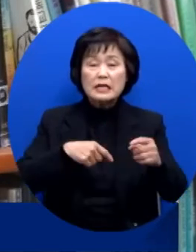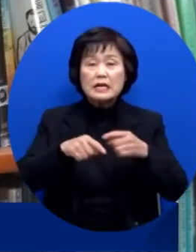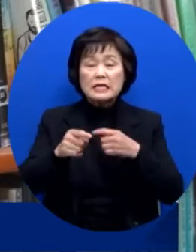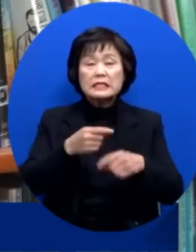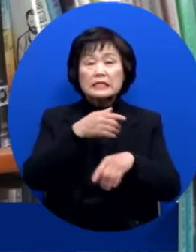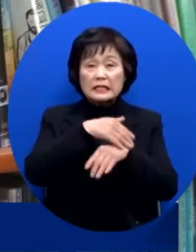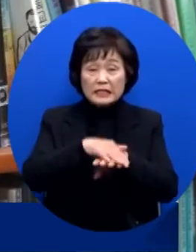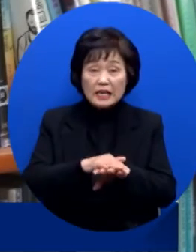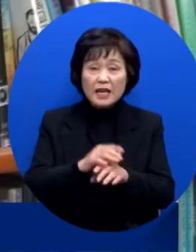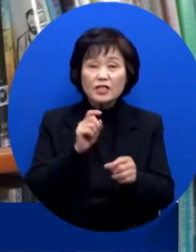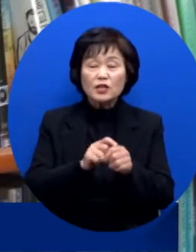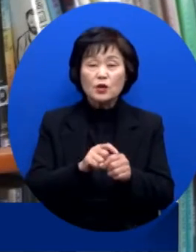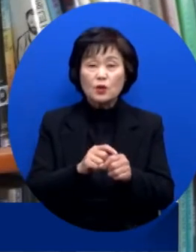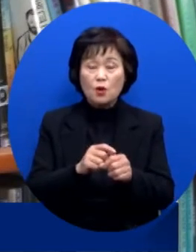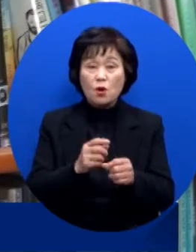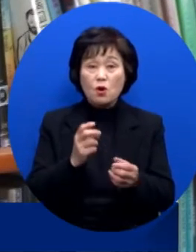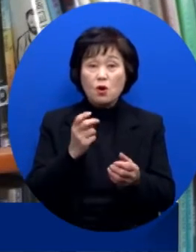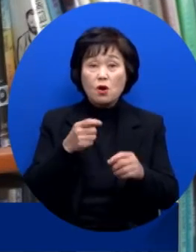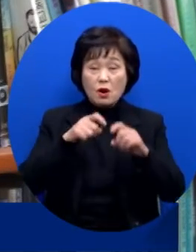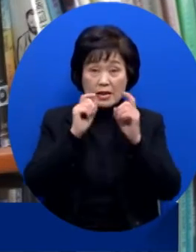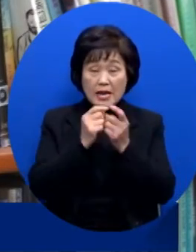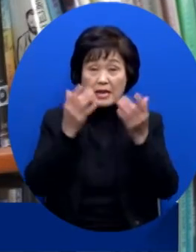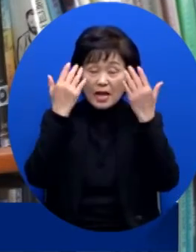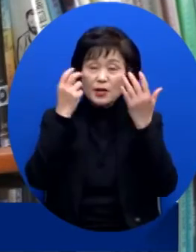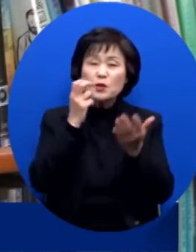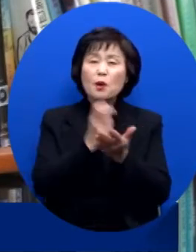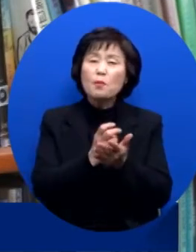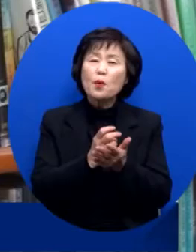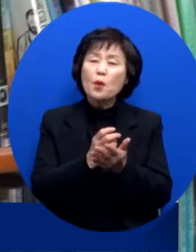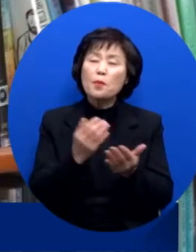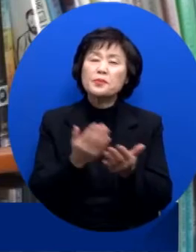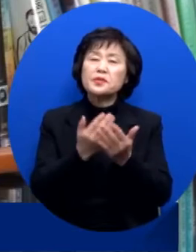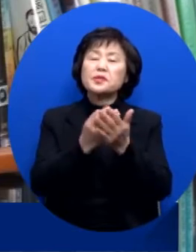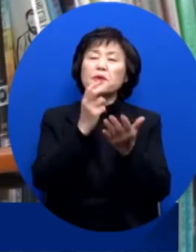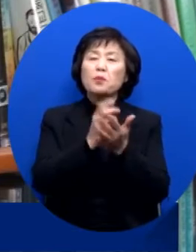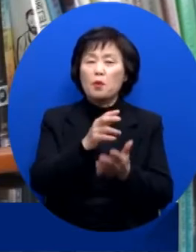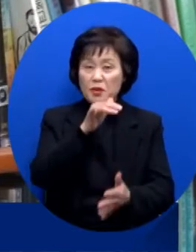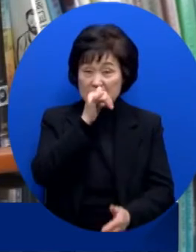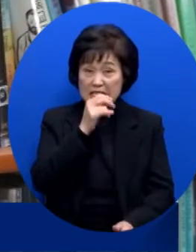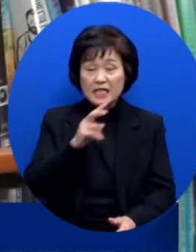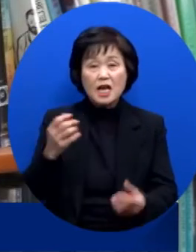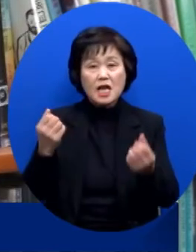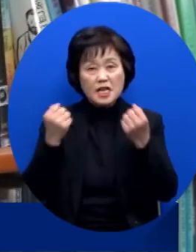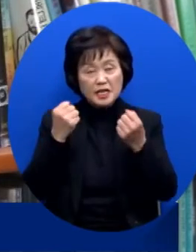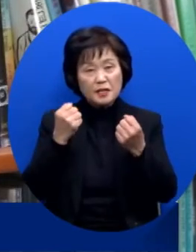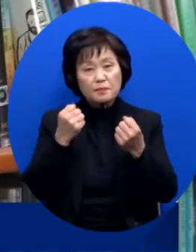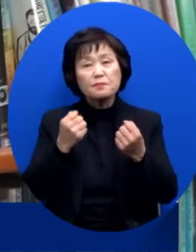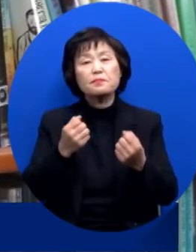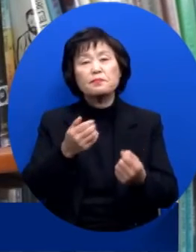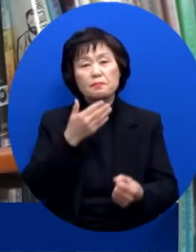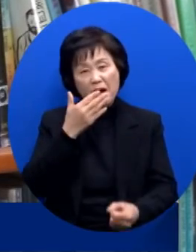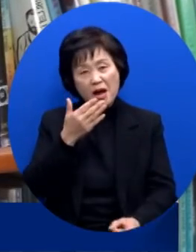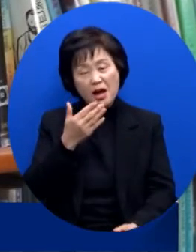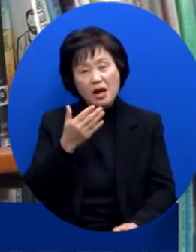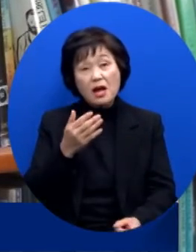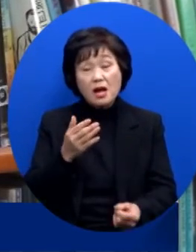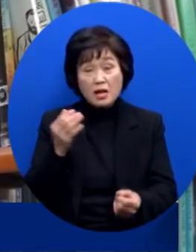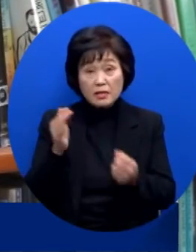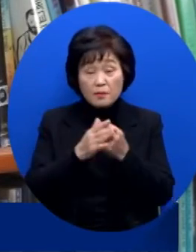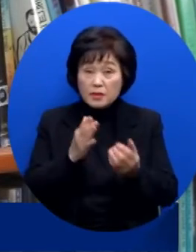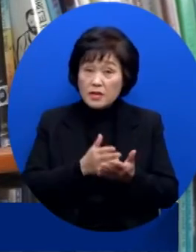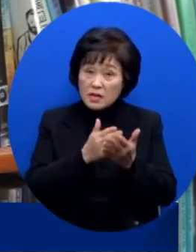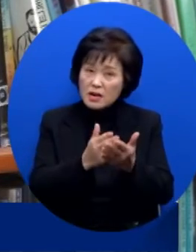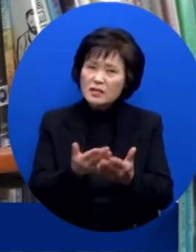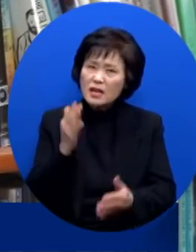사립학교 진흥 법이 있어야 훨씬 더 힘을 어 받을 수 있다라고 이게 생각을 해서 제안을 했는데 이것에 대해서는 신중 검토